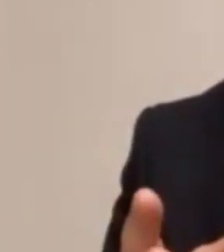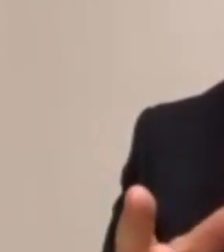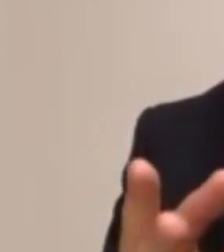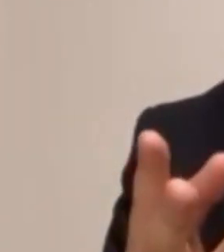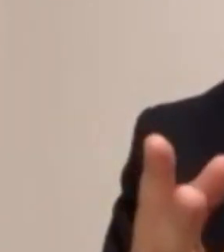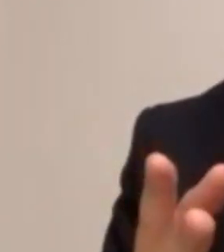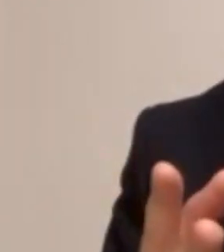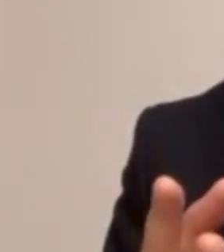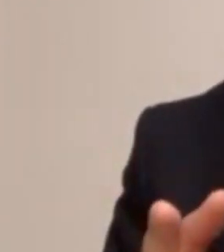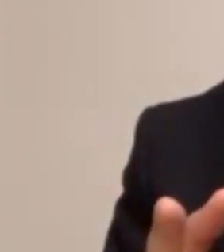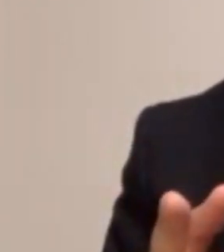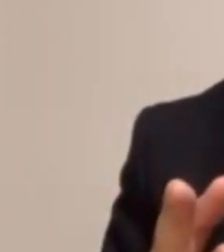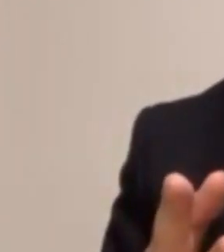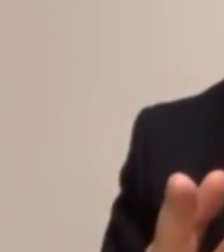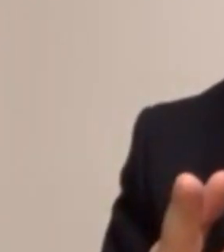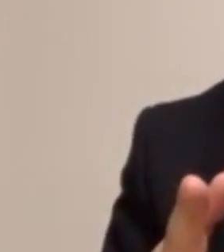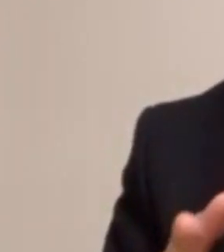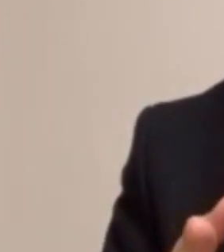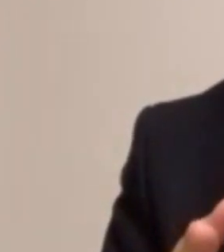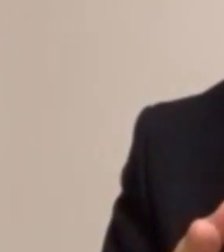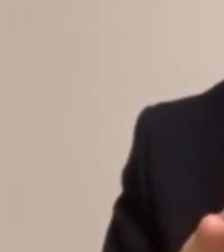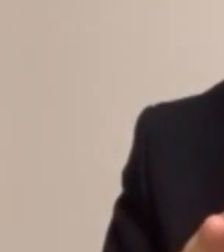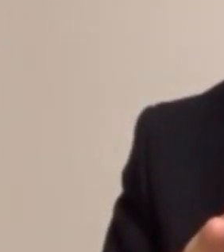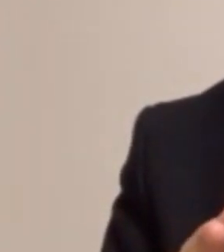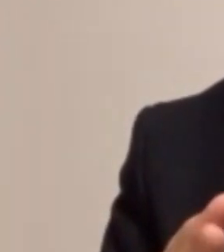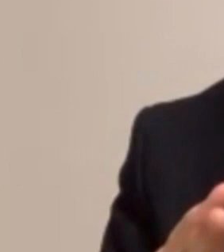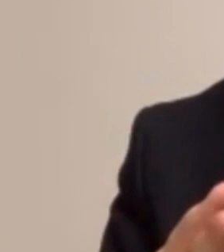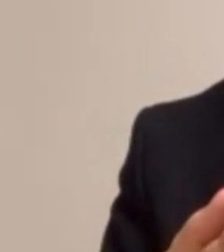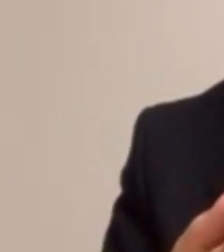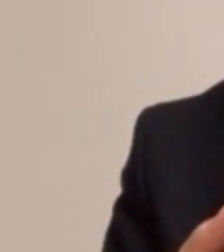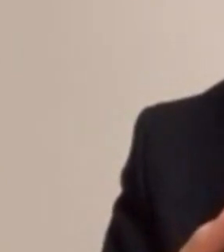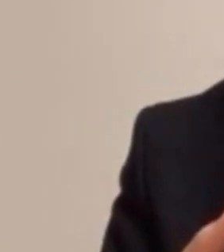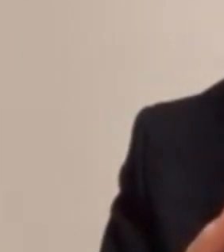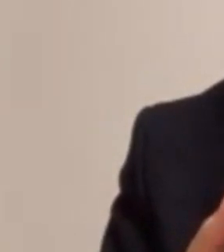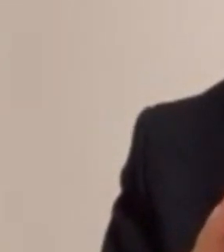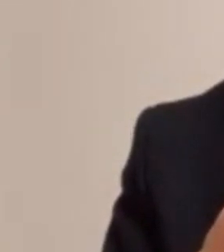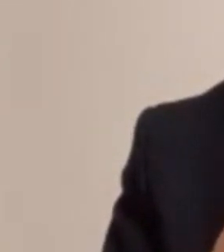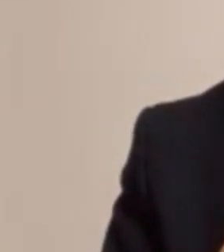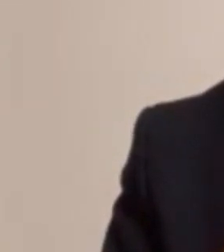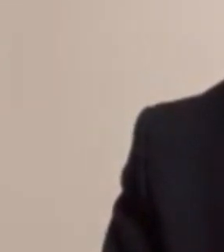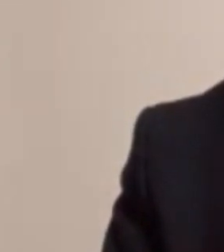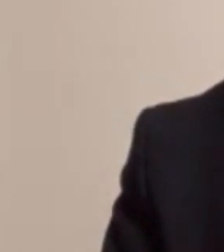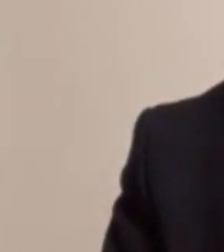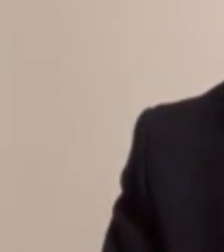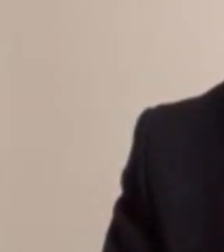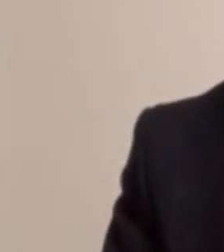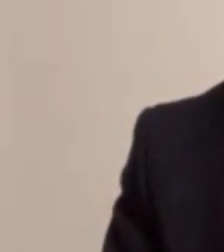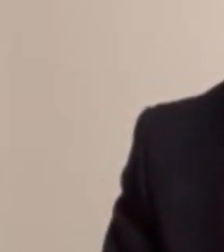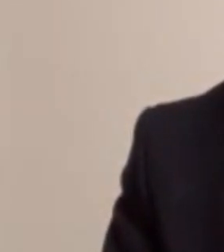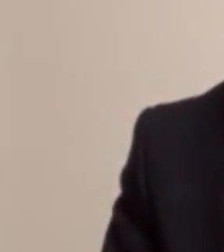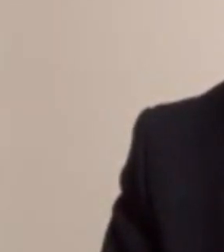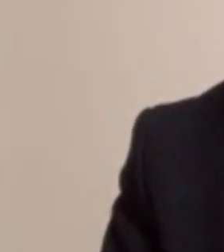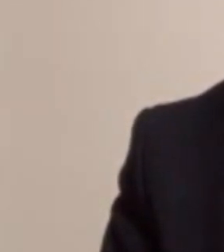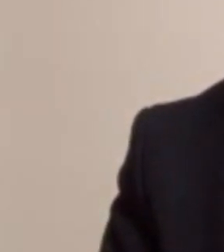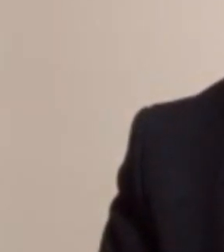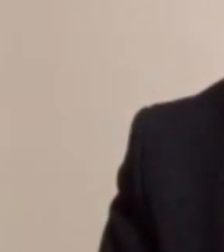كامل، يكون بي دار أيتام، يكون بي دار للمسنين، يكون بمستشفى، يكون بجامعة، يكون